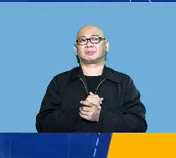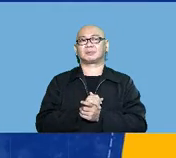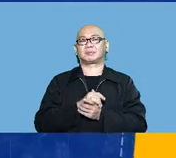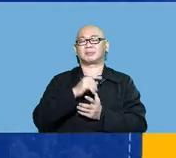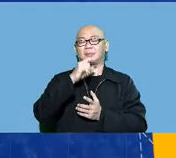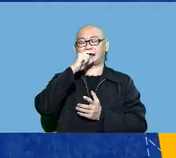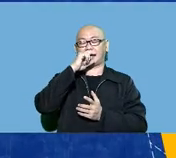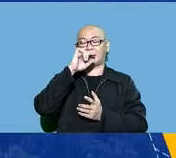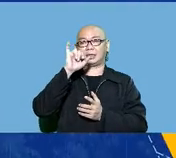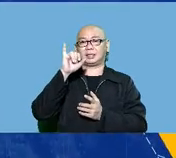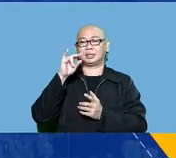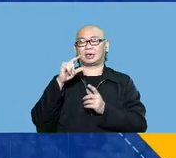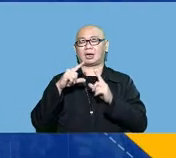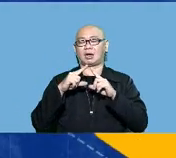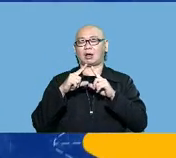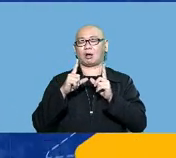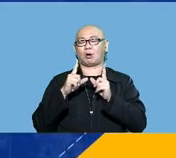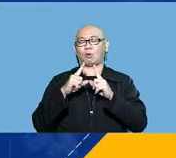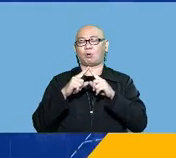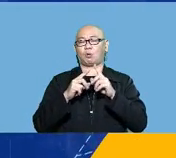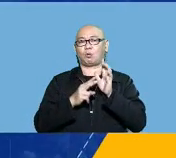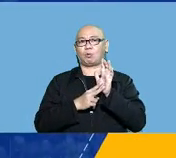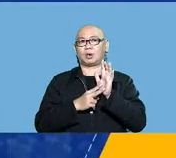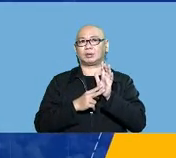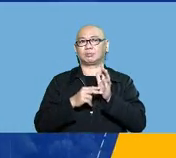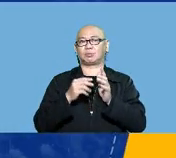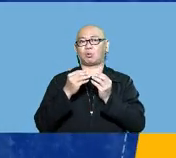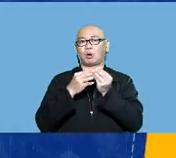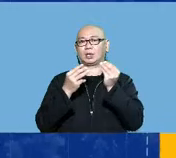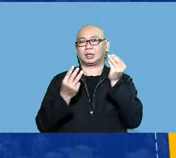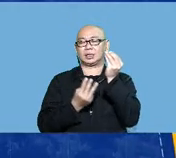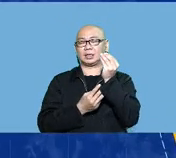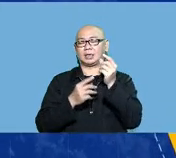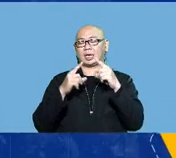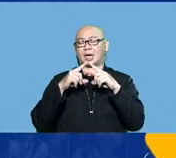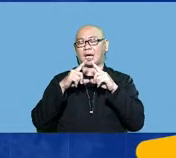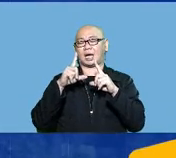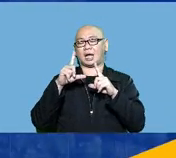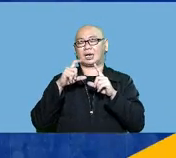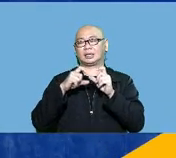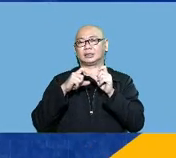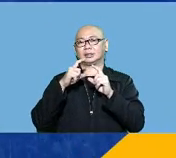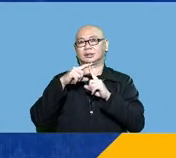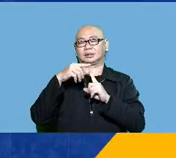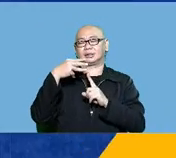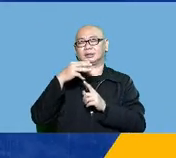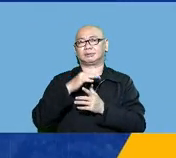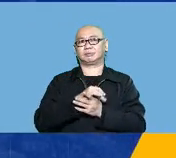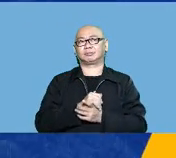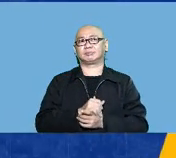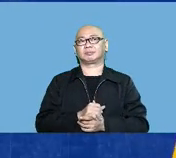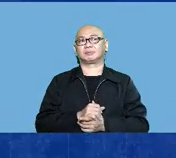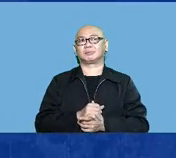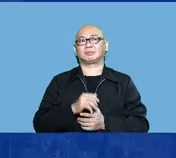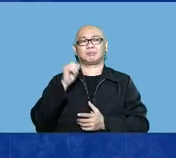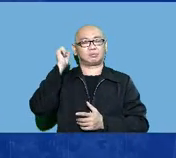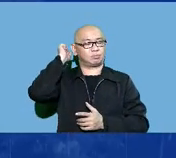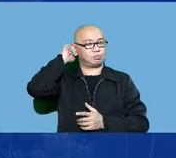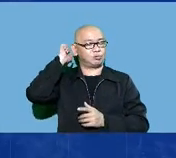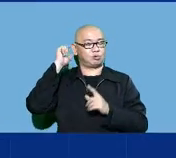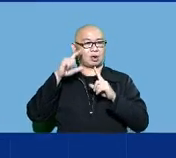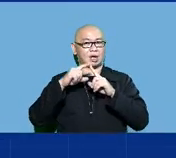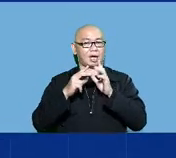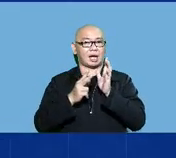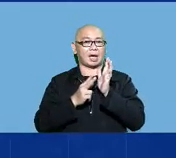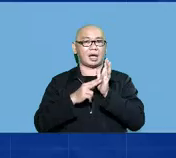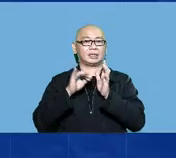Pak Rizal tadi ya, Dr. Rizal mewakili Alster juga, ada Pak Isam juga mungkin, Pak Bu Anis ya, Bu Anis ada